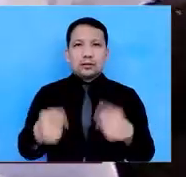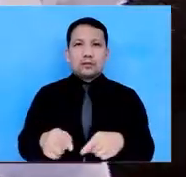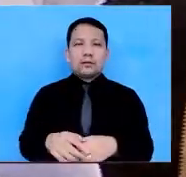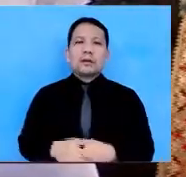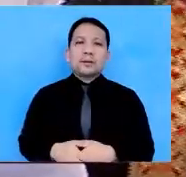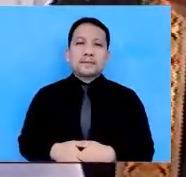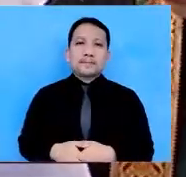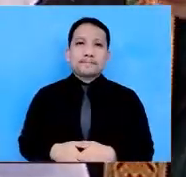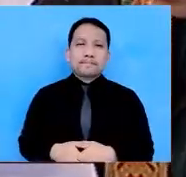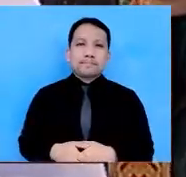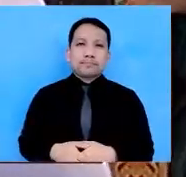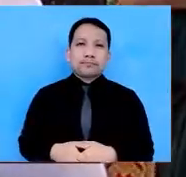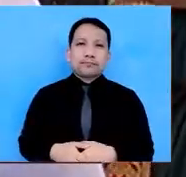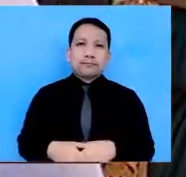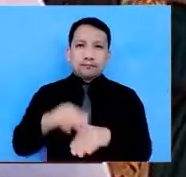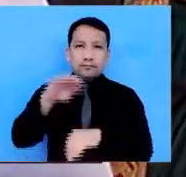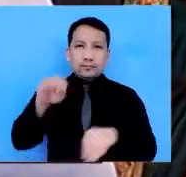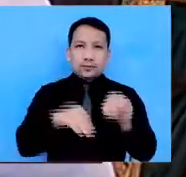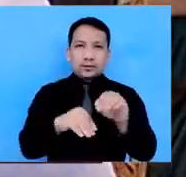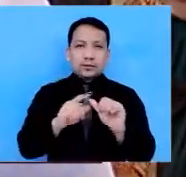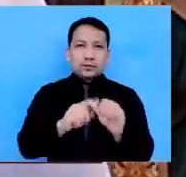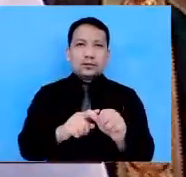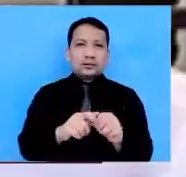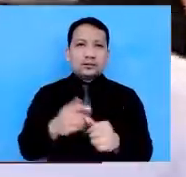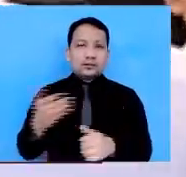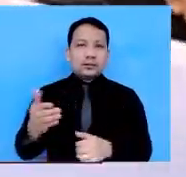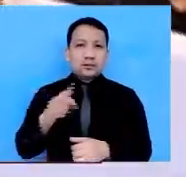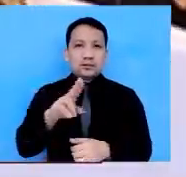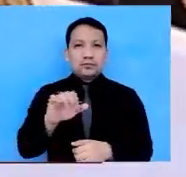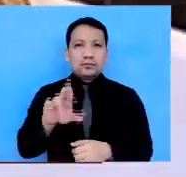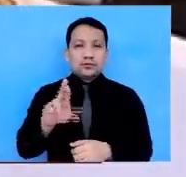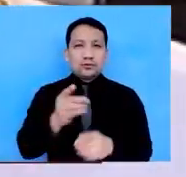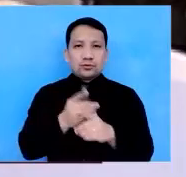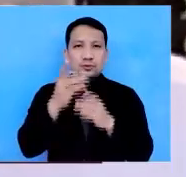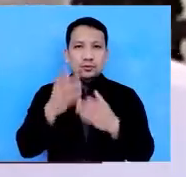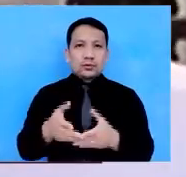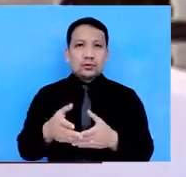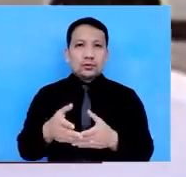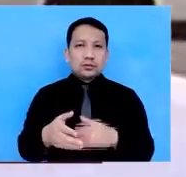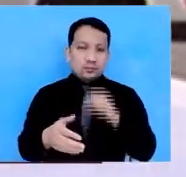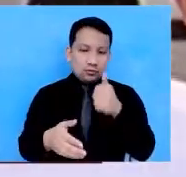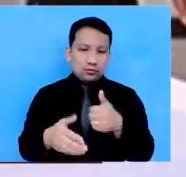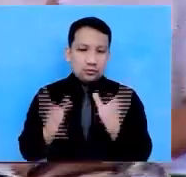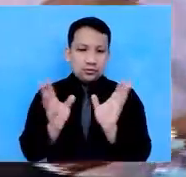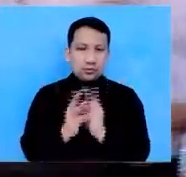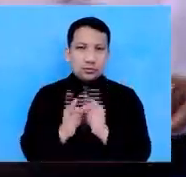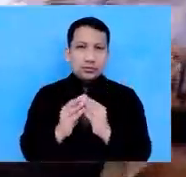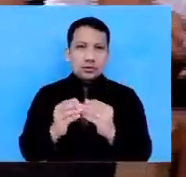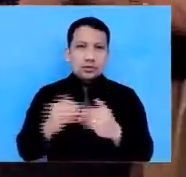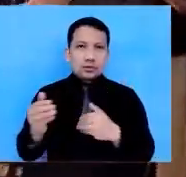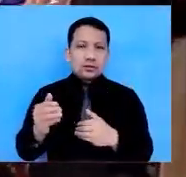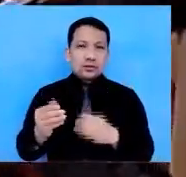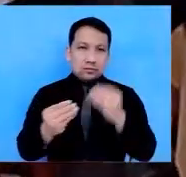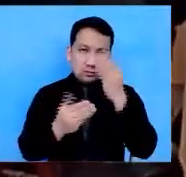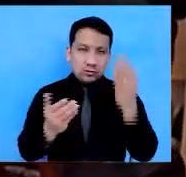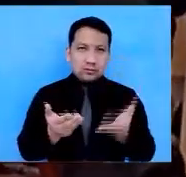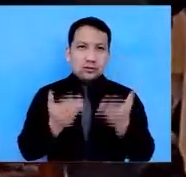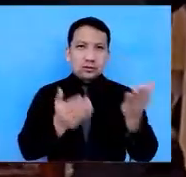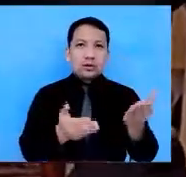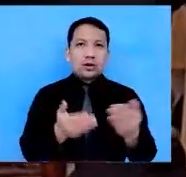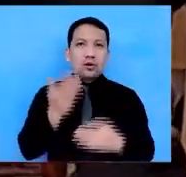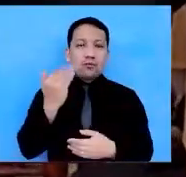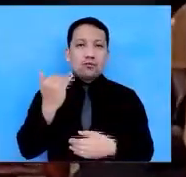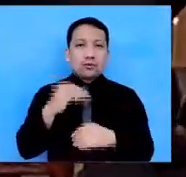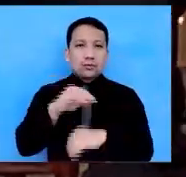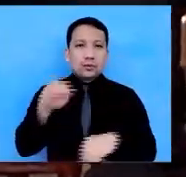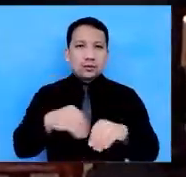He will be replaced already as a Bucor director. Tomorrow is a cabinet meeting. I might get it by tomorrow. May dahilan daw kung bakit natagalan